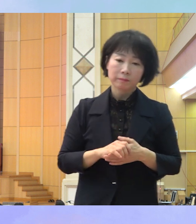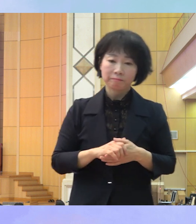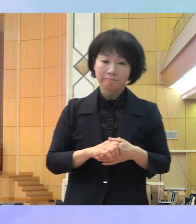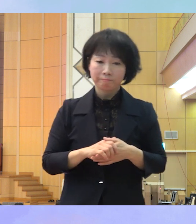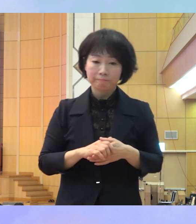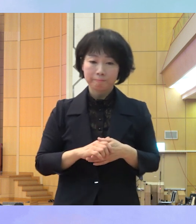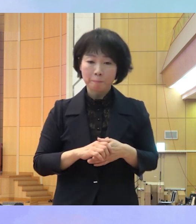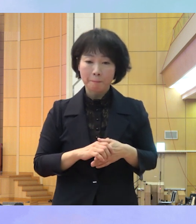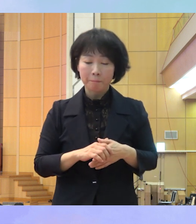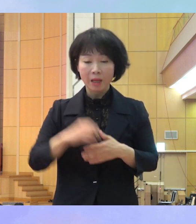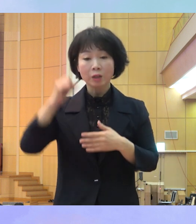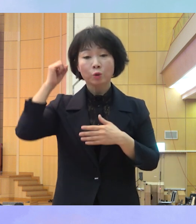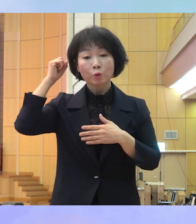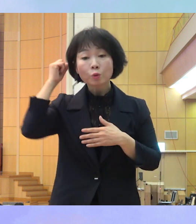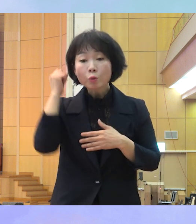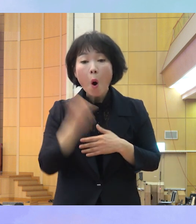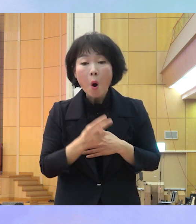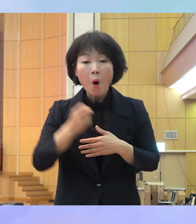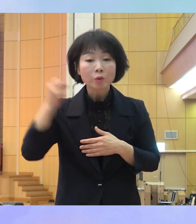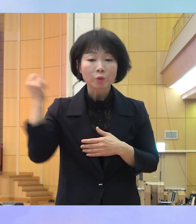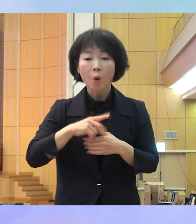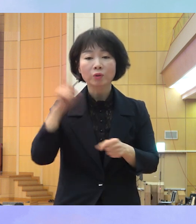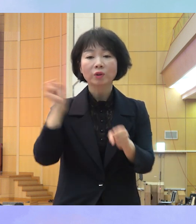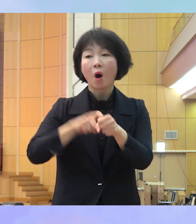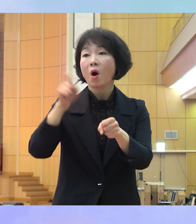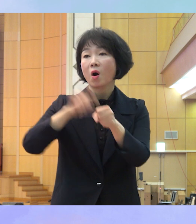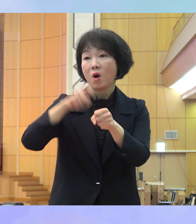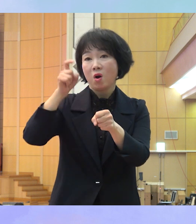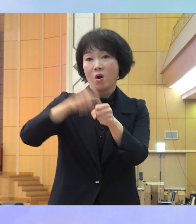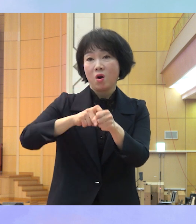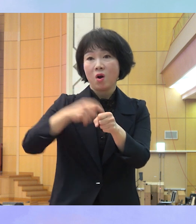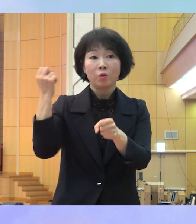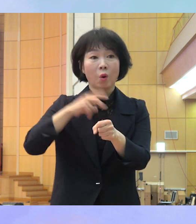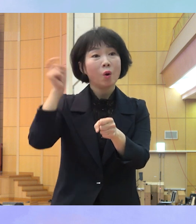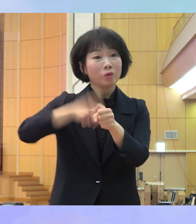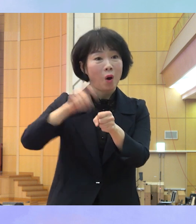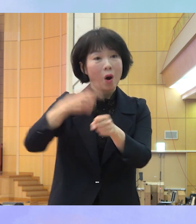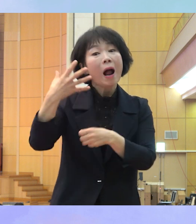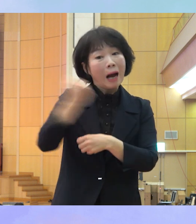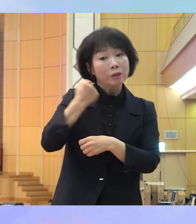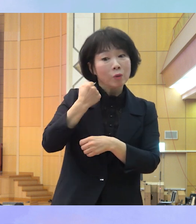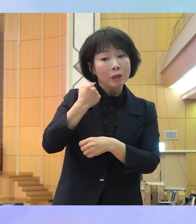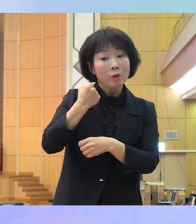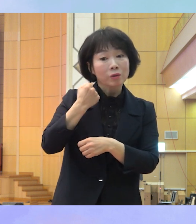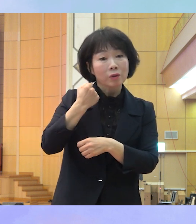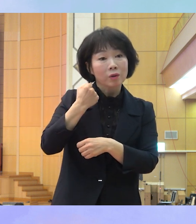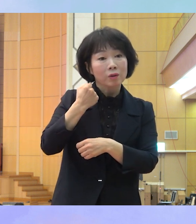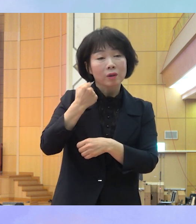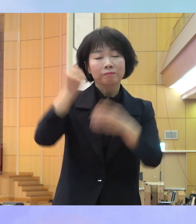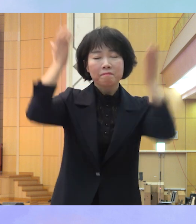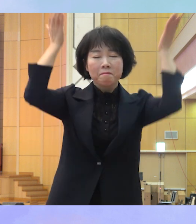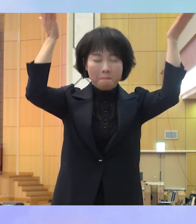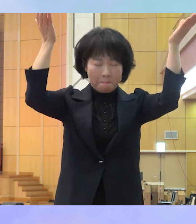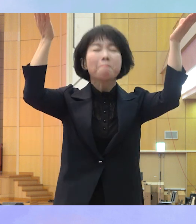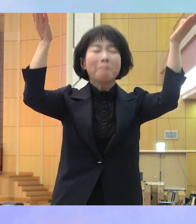134페이지, 또 떡을 가져 살해하시고 유월절에 대한 말씀을 하시고 난 다음에